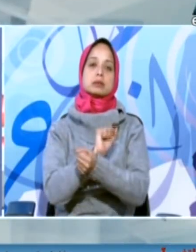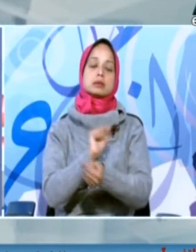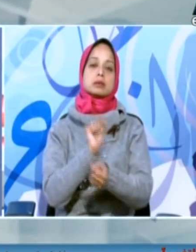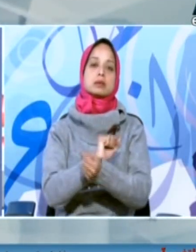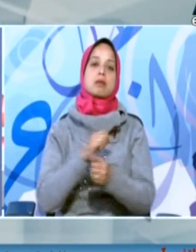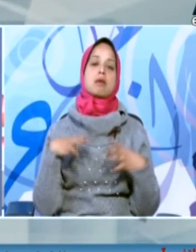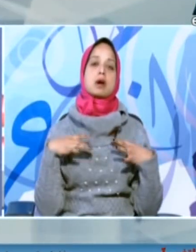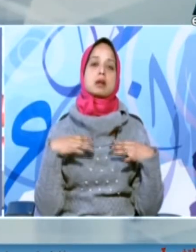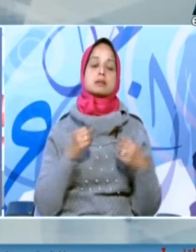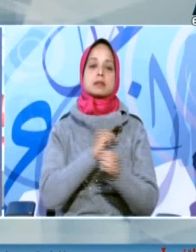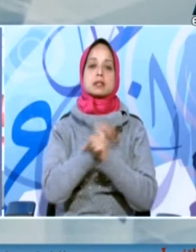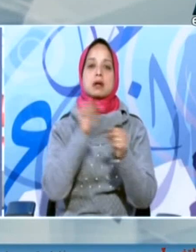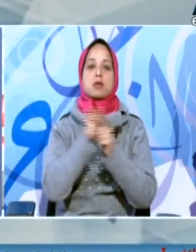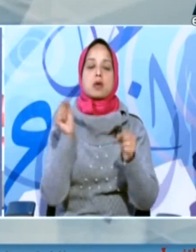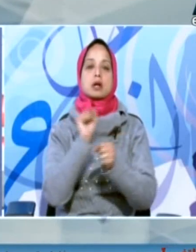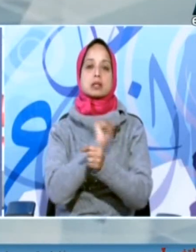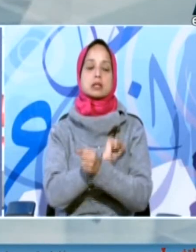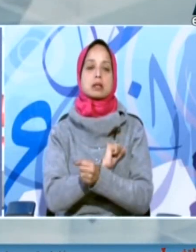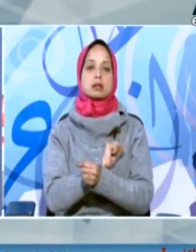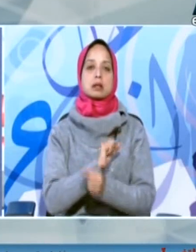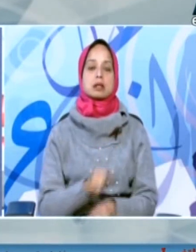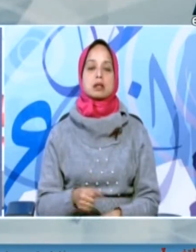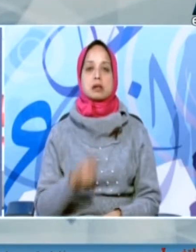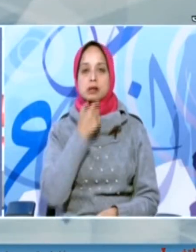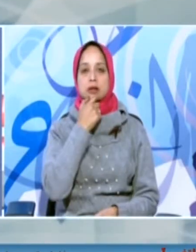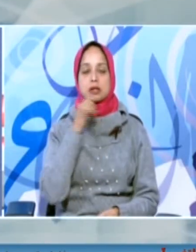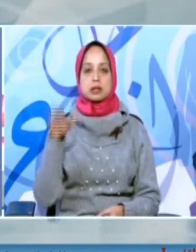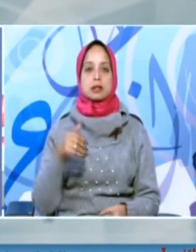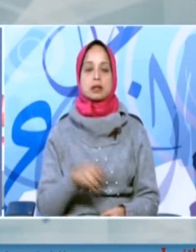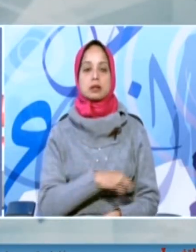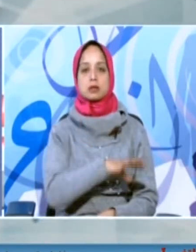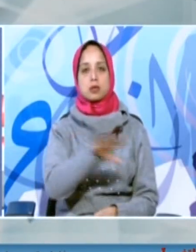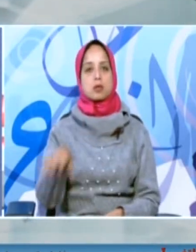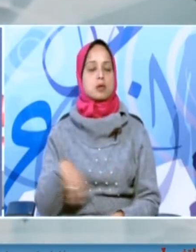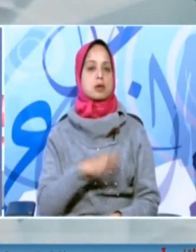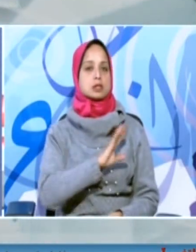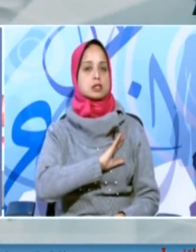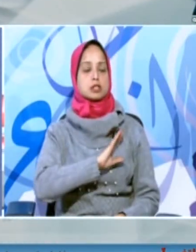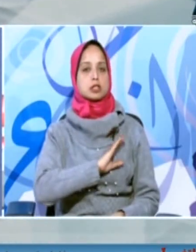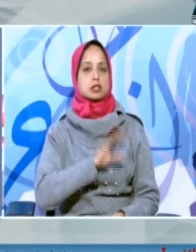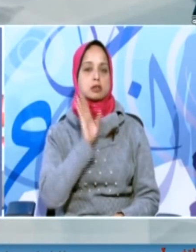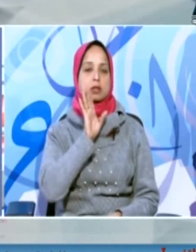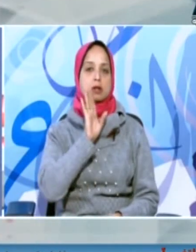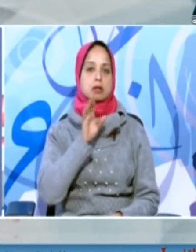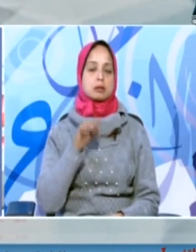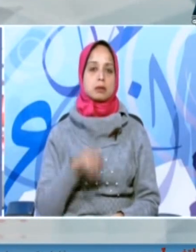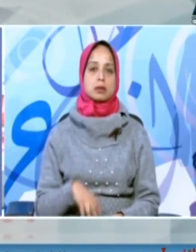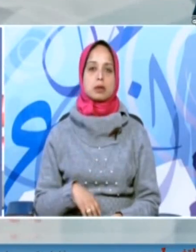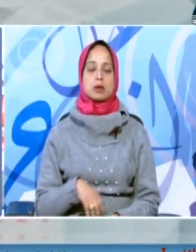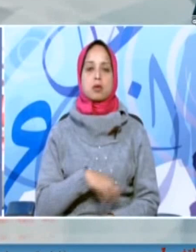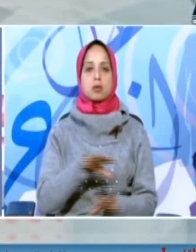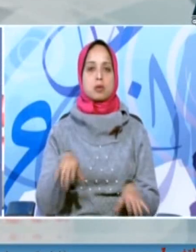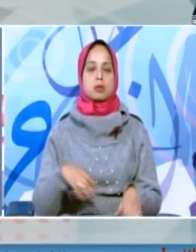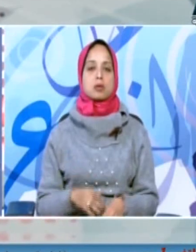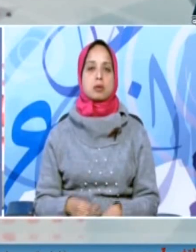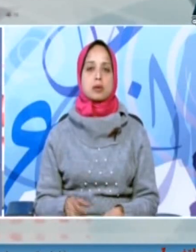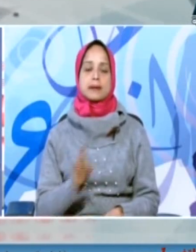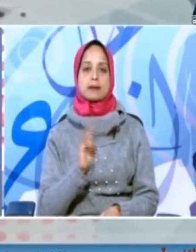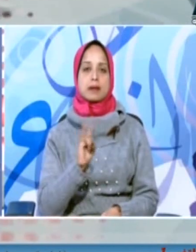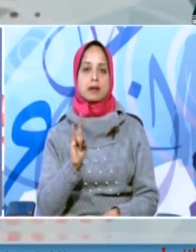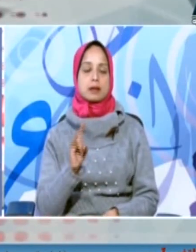واحد، اثنين، سيطره انجلترا على الادارات العليا في الدوله، الجيش والاشغال والحقانيه والتعليم والداخليه.